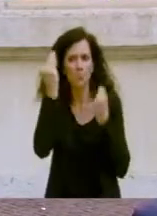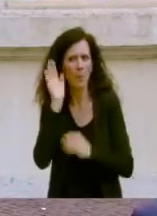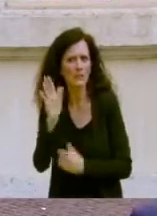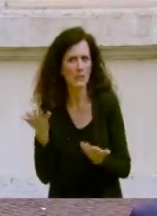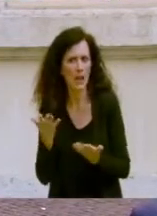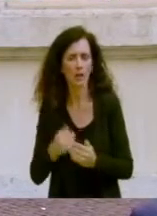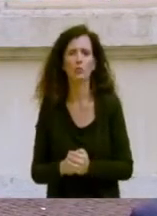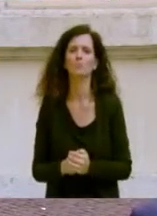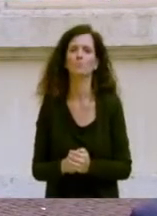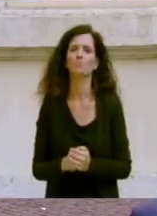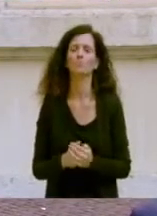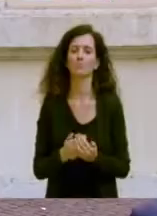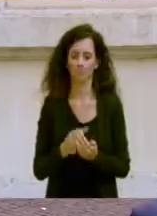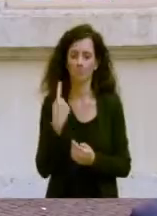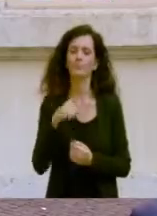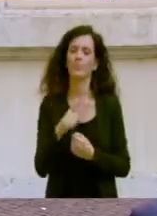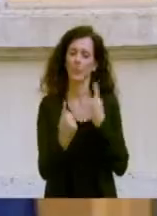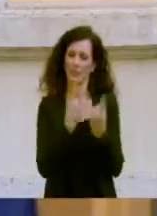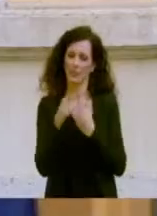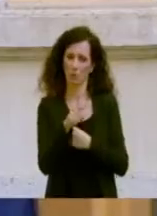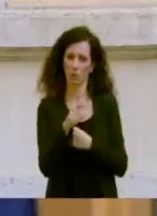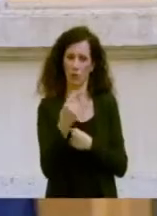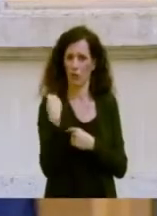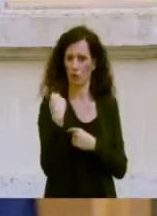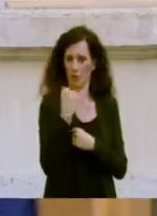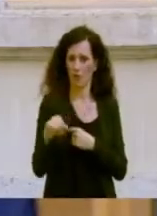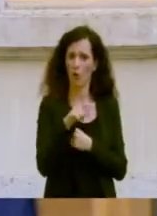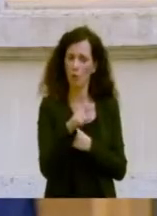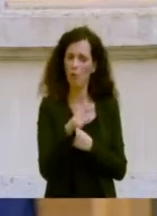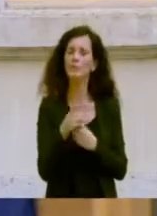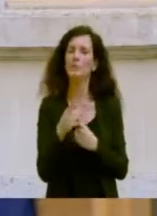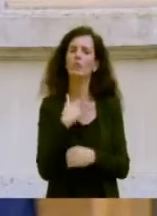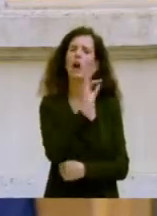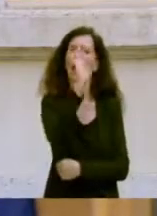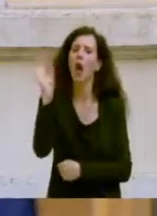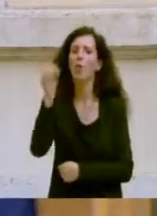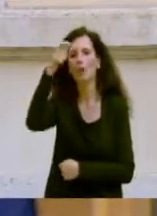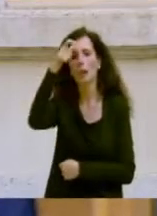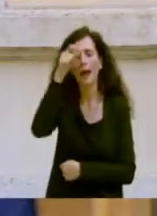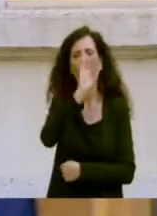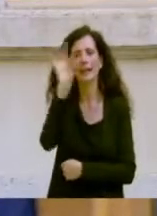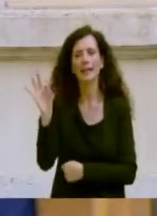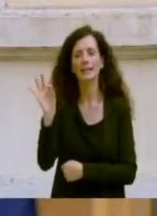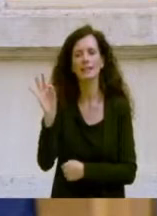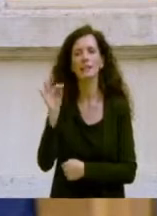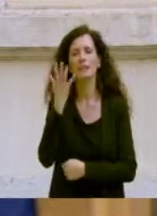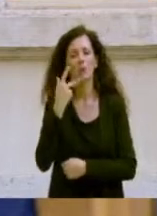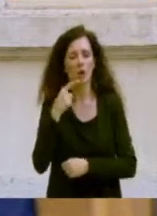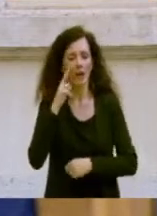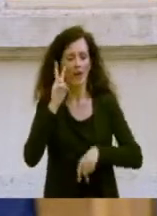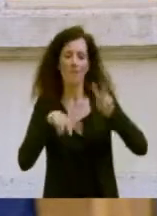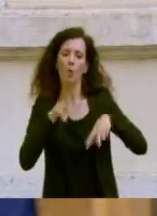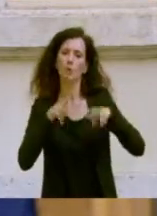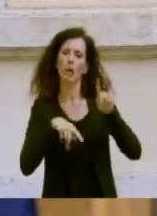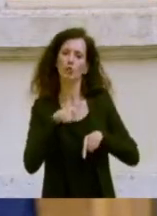ci sono alcuni paesi che ritengono di adottare alcune misure nei confronti di paesi che allo stato